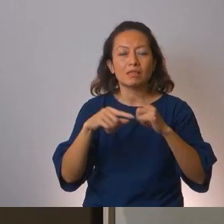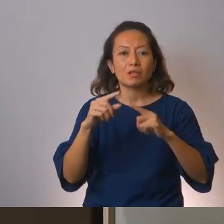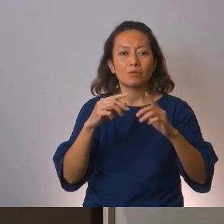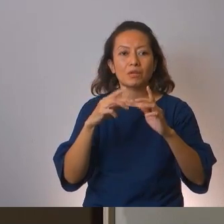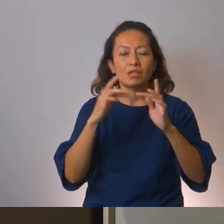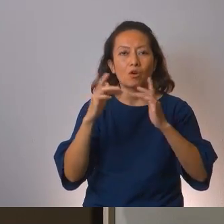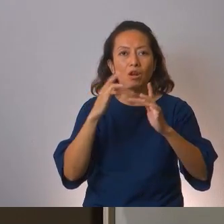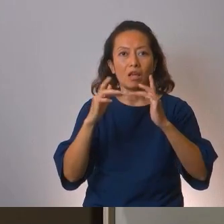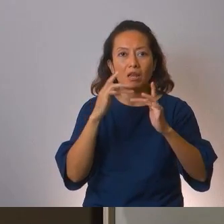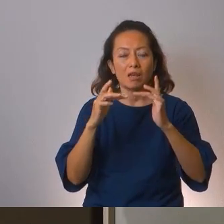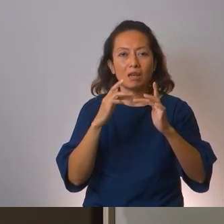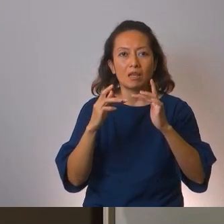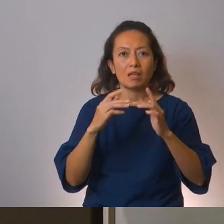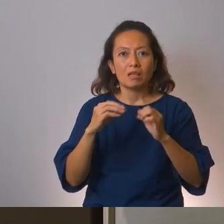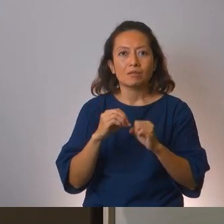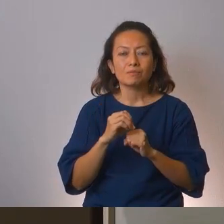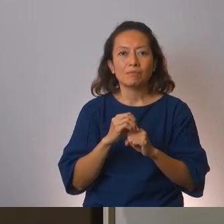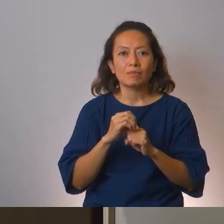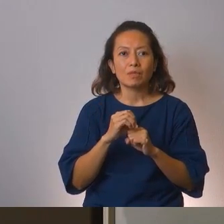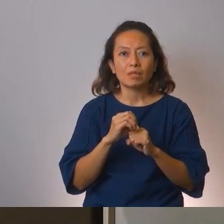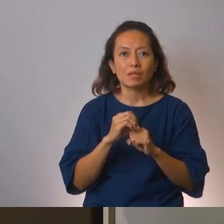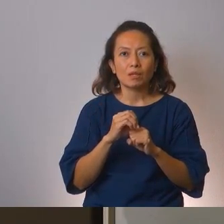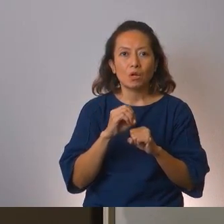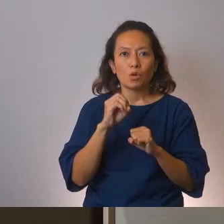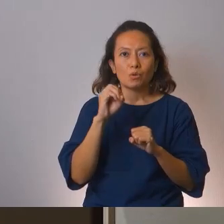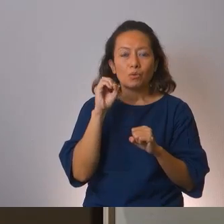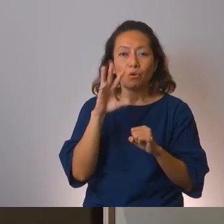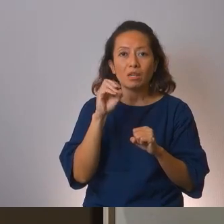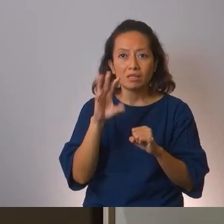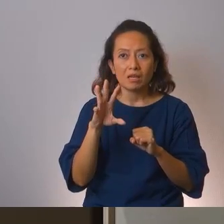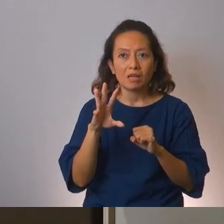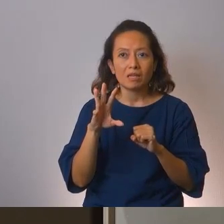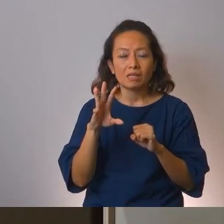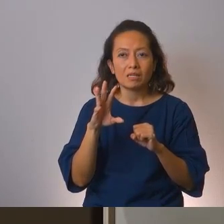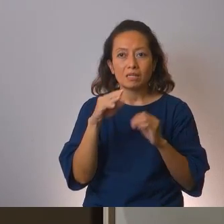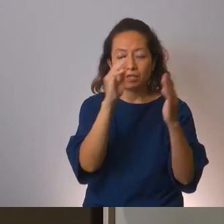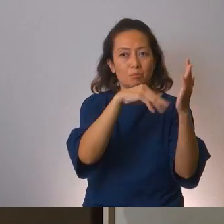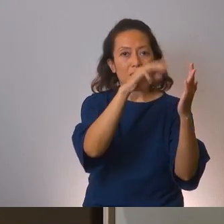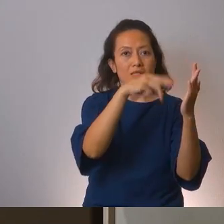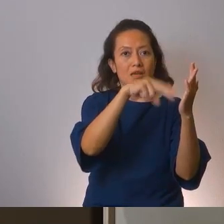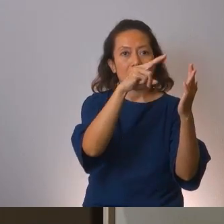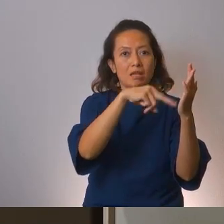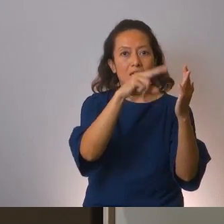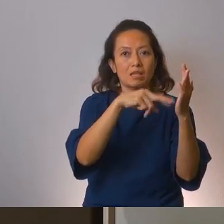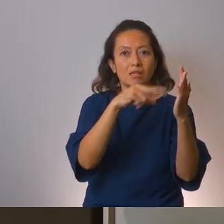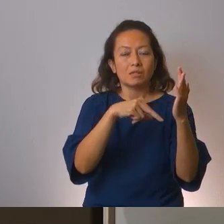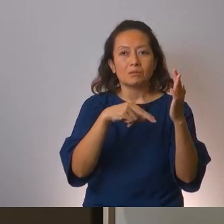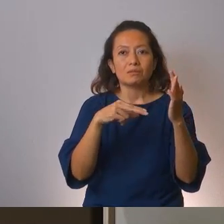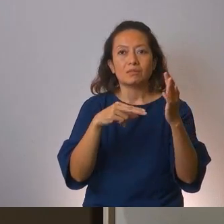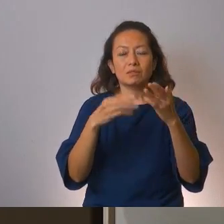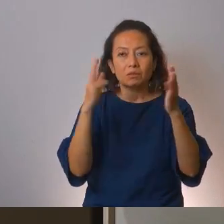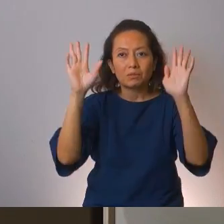Warta selengkapnya dapat dibaca dalam e-warta melalui media sosial GKI Pondok Indah. Mari